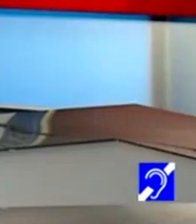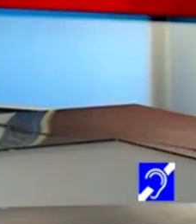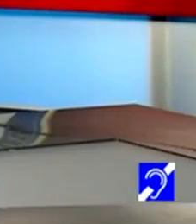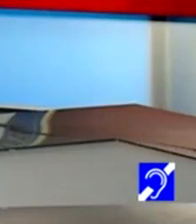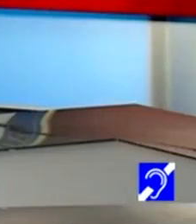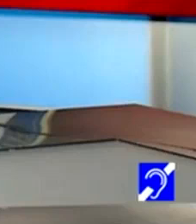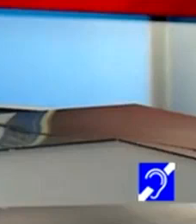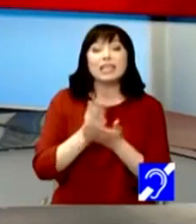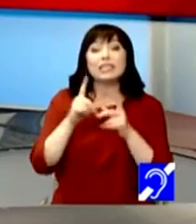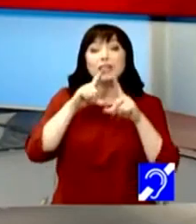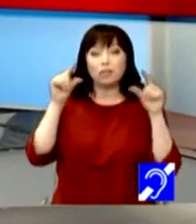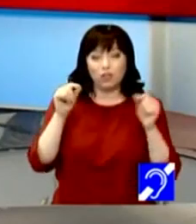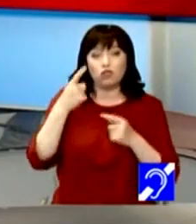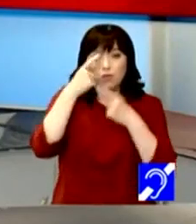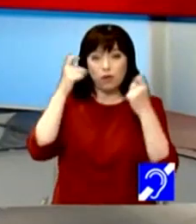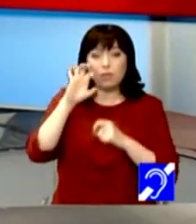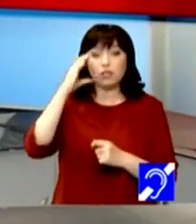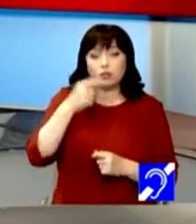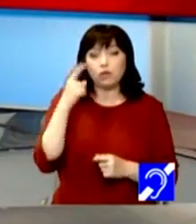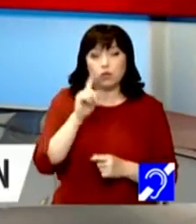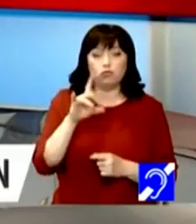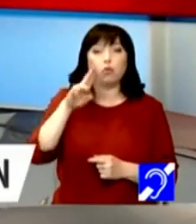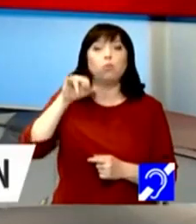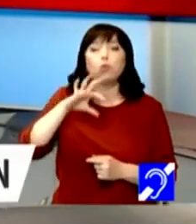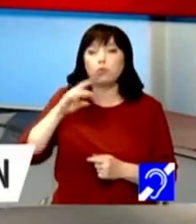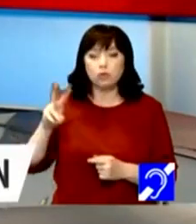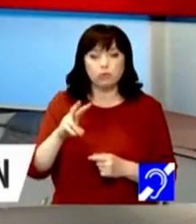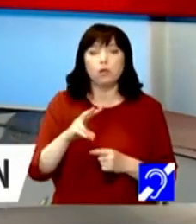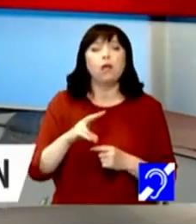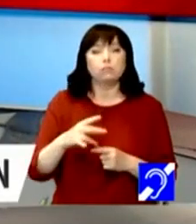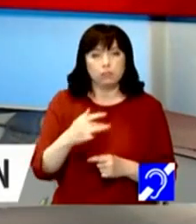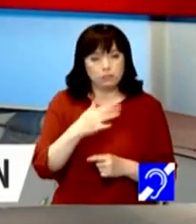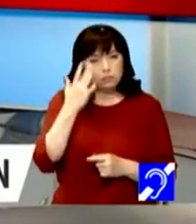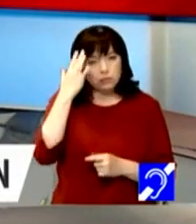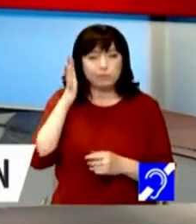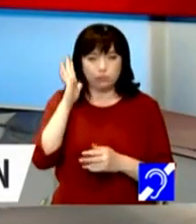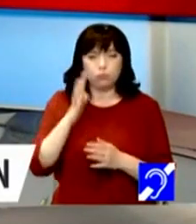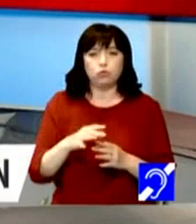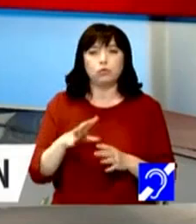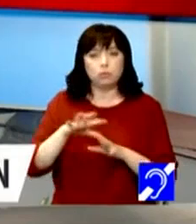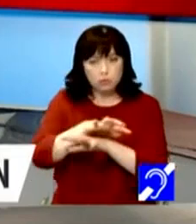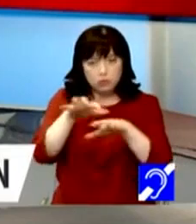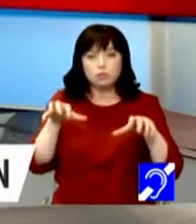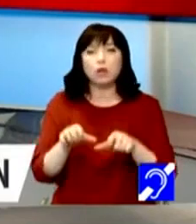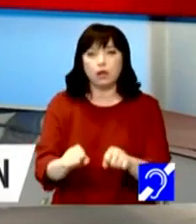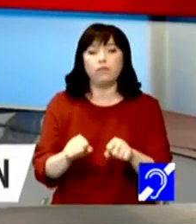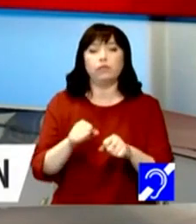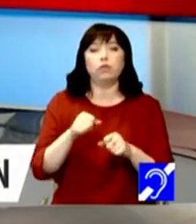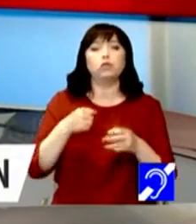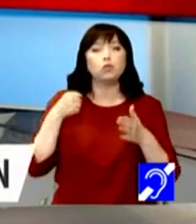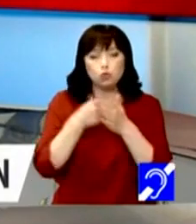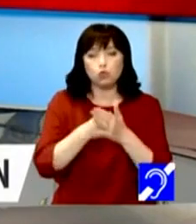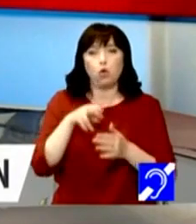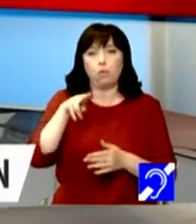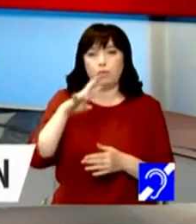Serviciile de informații americane susțin că Vladimir Putin nu se va limita doar la ocuparea Donbasului și are de gând să-și impună controlul până